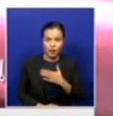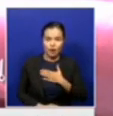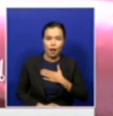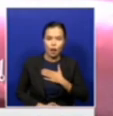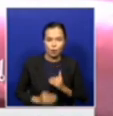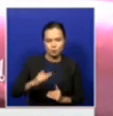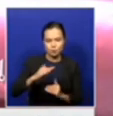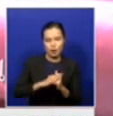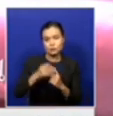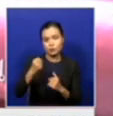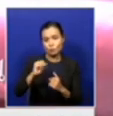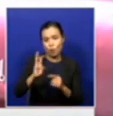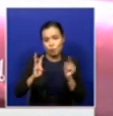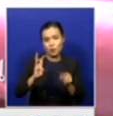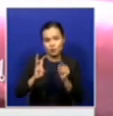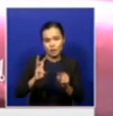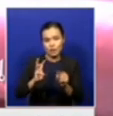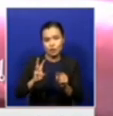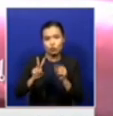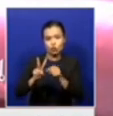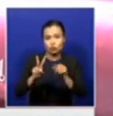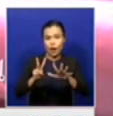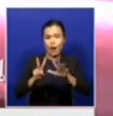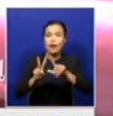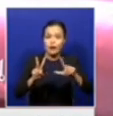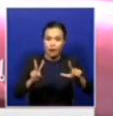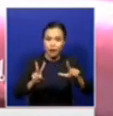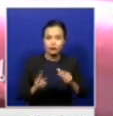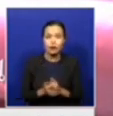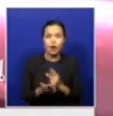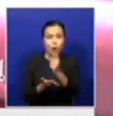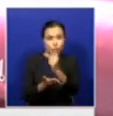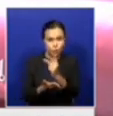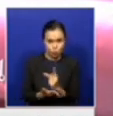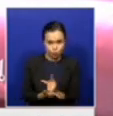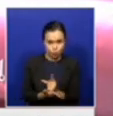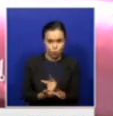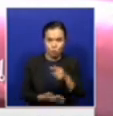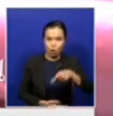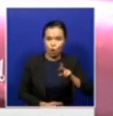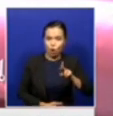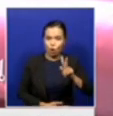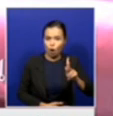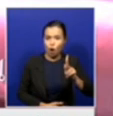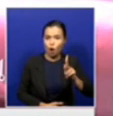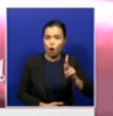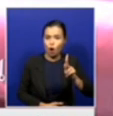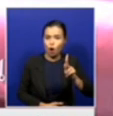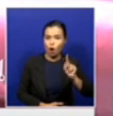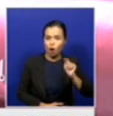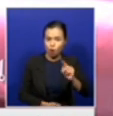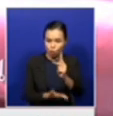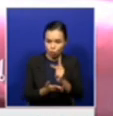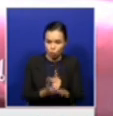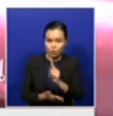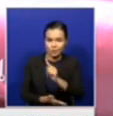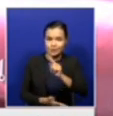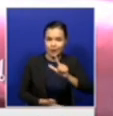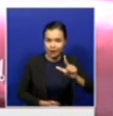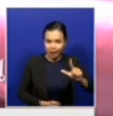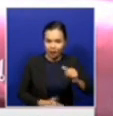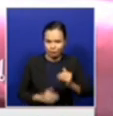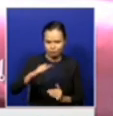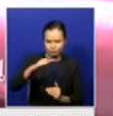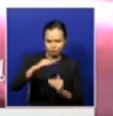16% ก็คือ 2.5 ล้านล้านบาทเรากู้ในพรก.ฉบับนี้1ล้านล้านบาทเพราะฉะนั้นจะเหลือเพดานที่จะก่อนหนี้